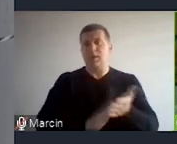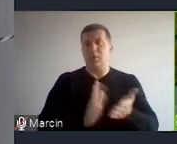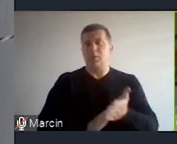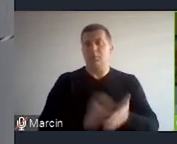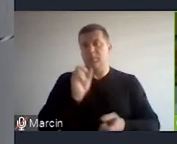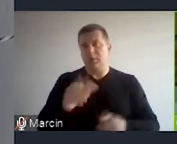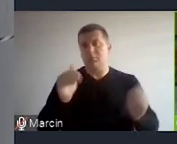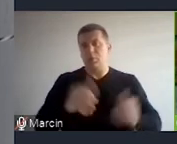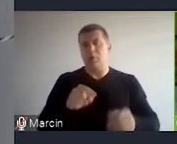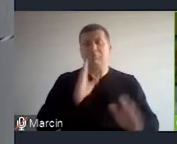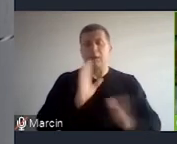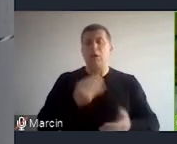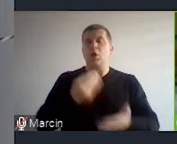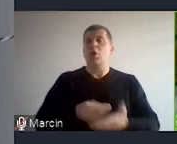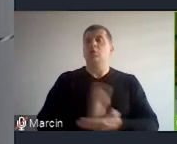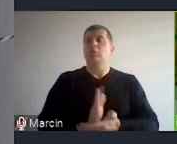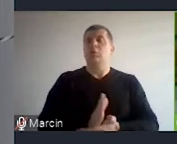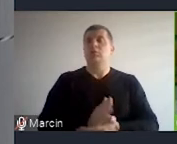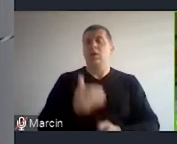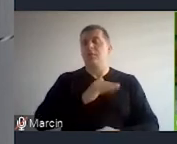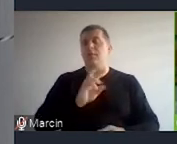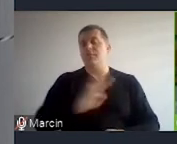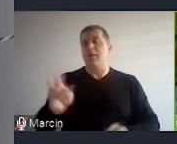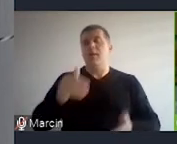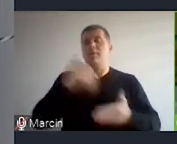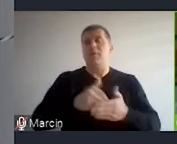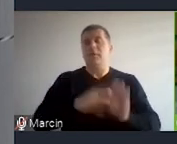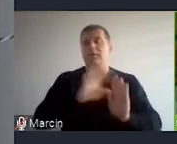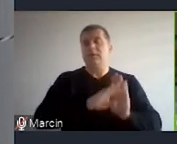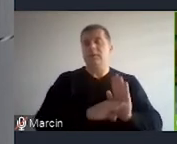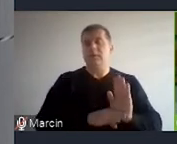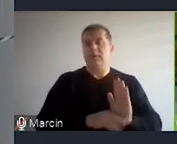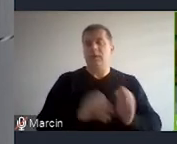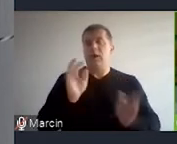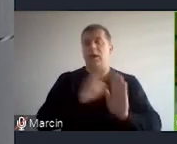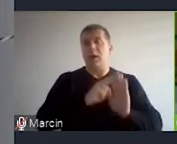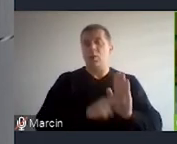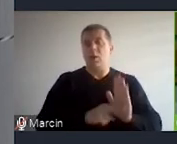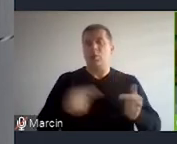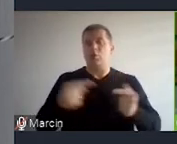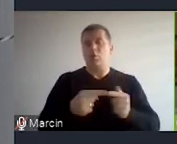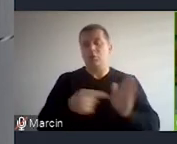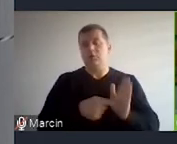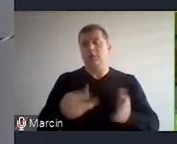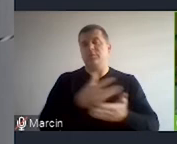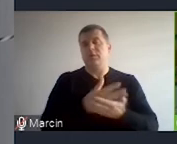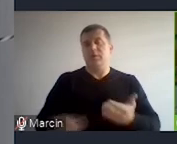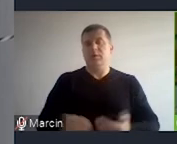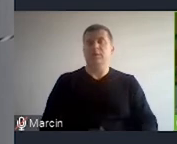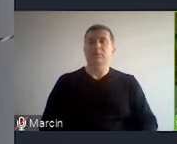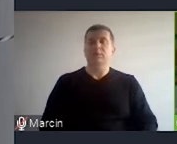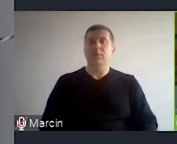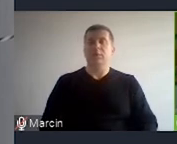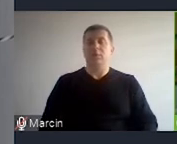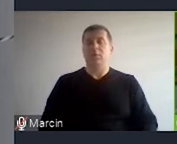Tak, można, byle zgodnie z Państwa wewnętrznymi zasadami dotyczącymi wynagradzania.